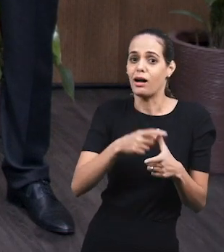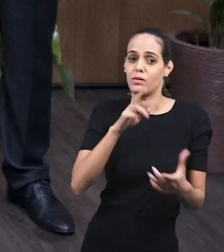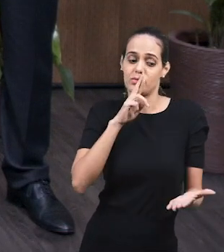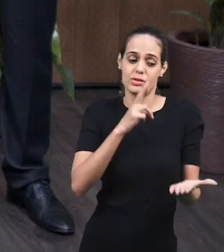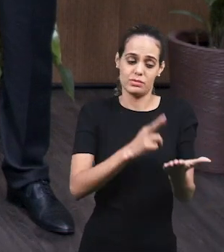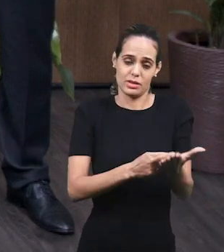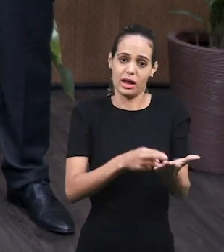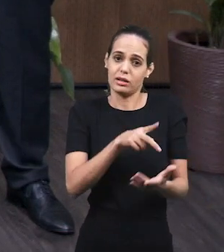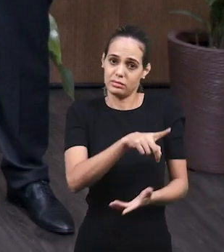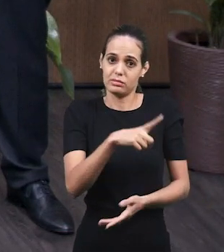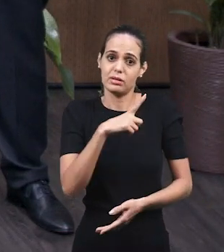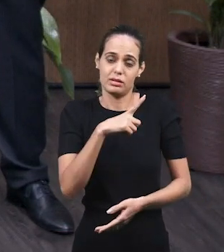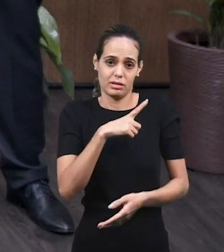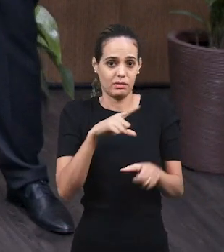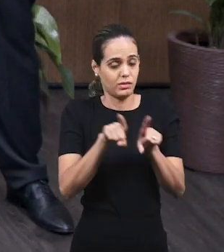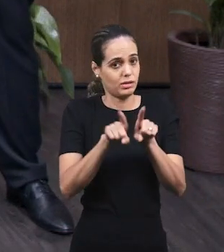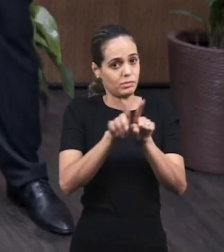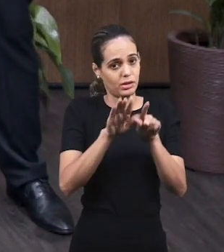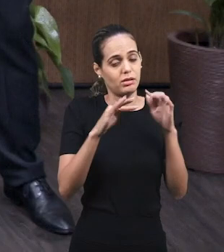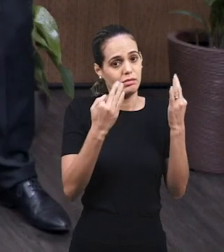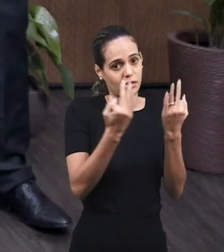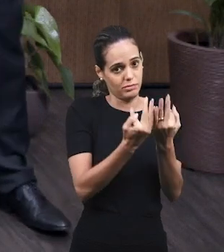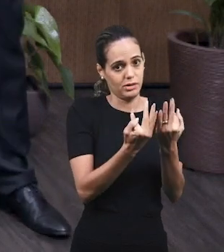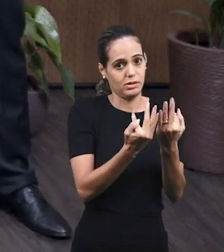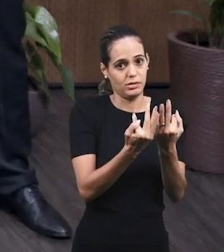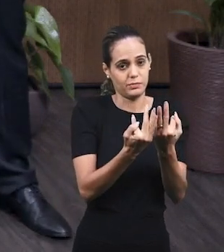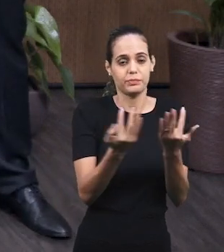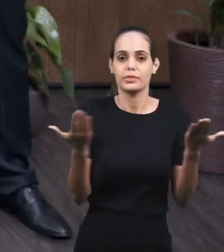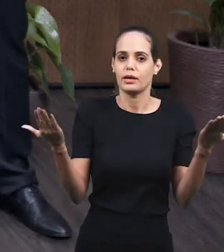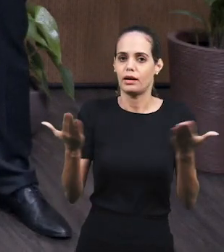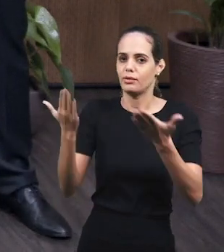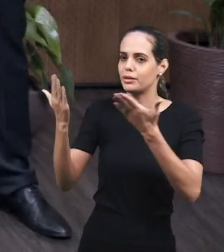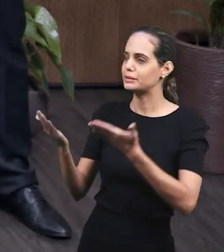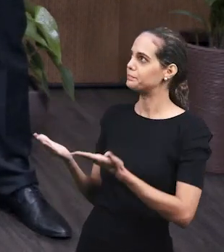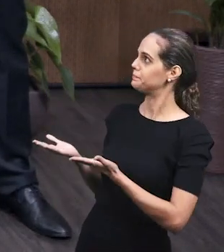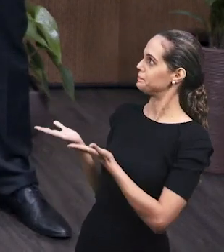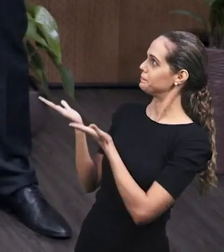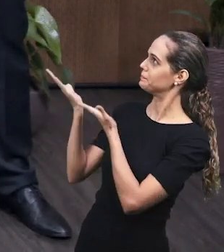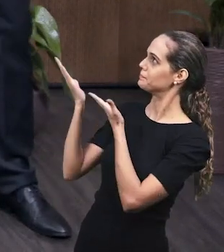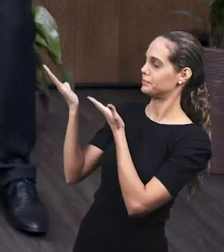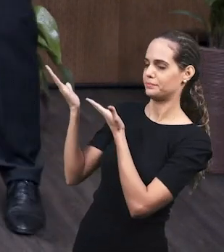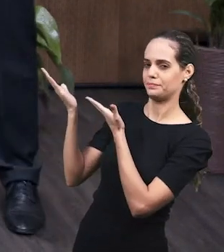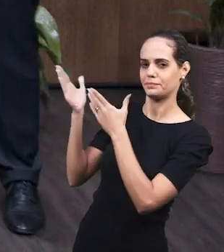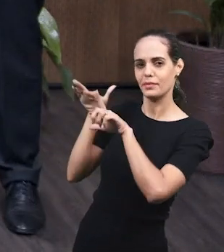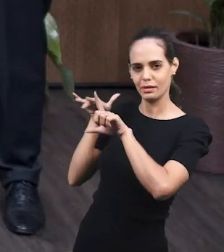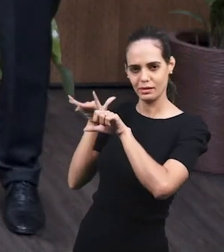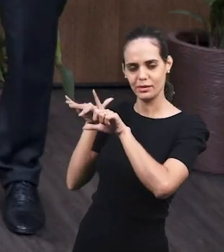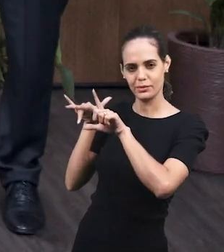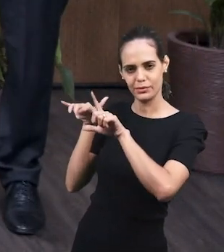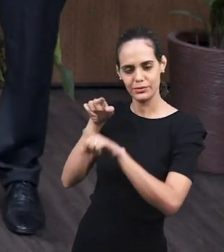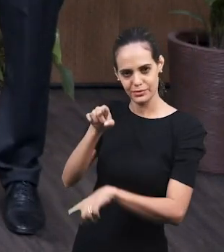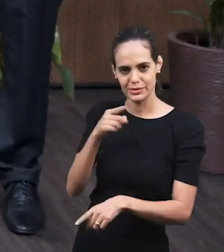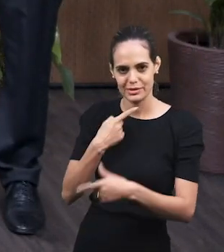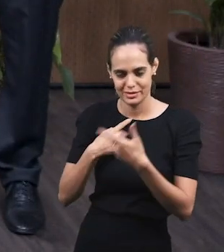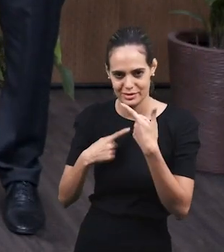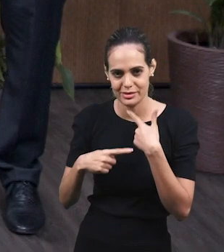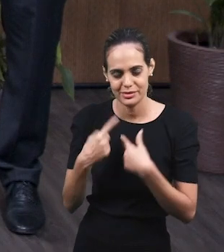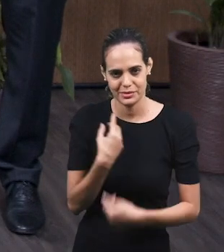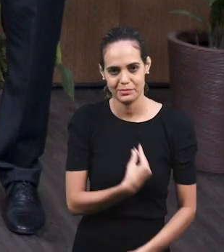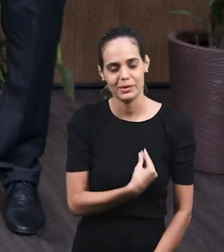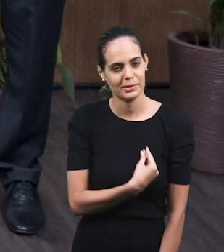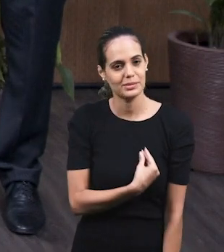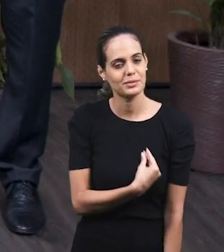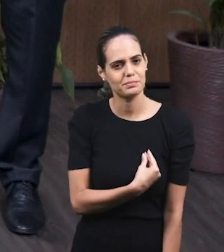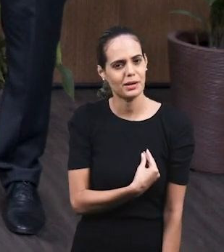le résultat du mauvais comportement du créancier sans compassion dans sa vie et dans sa famille. On voit